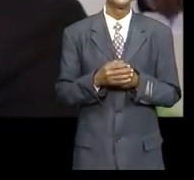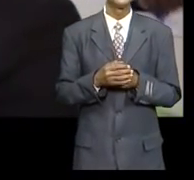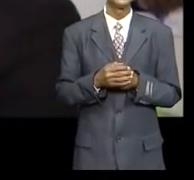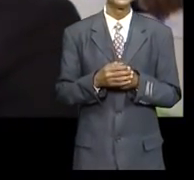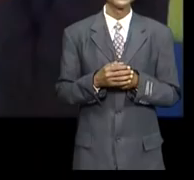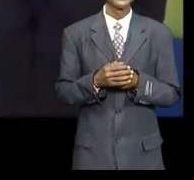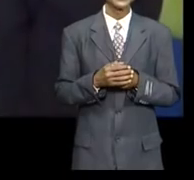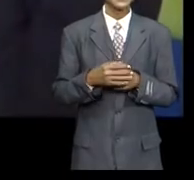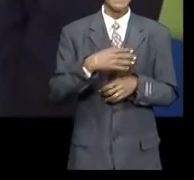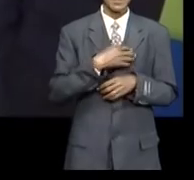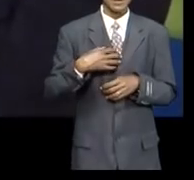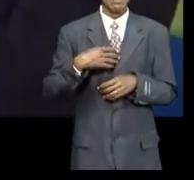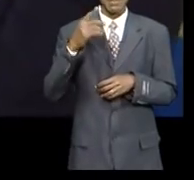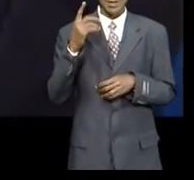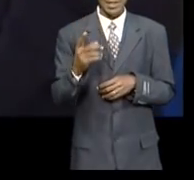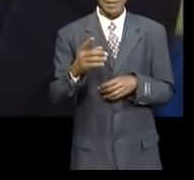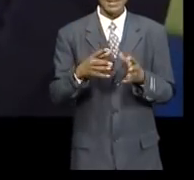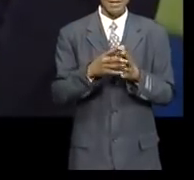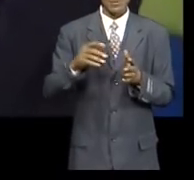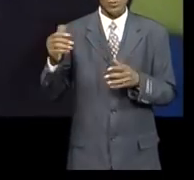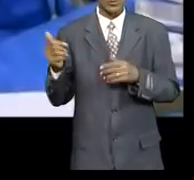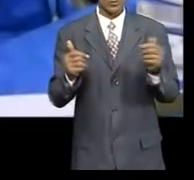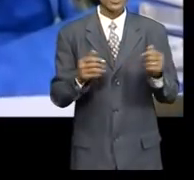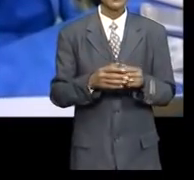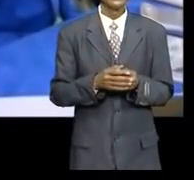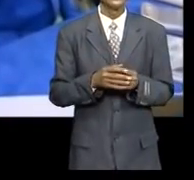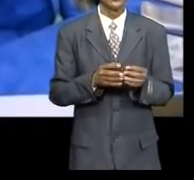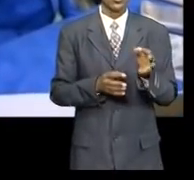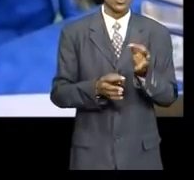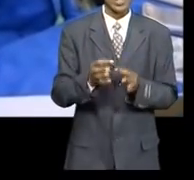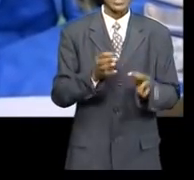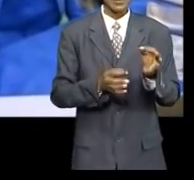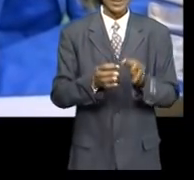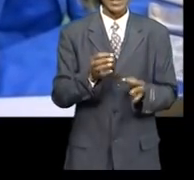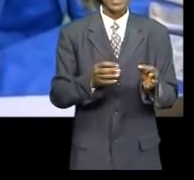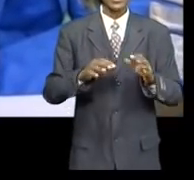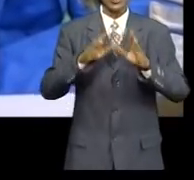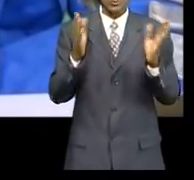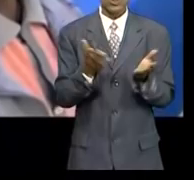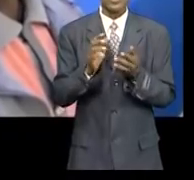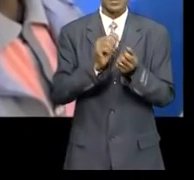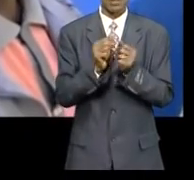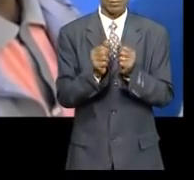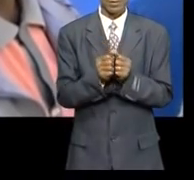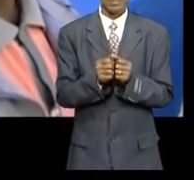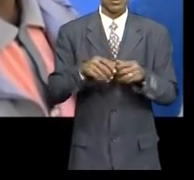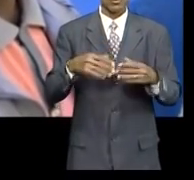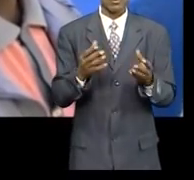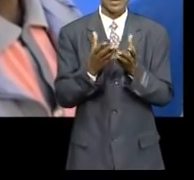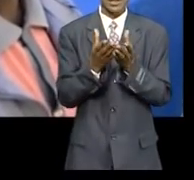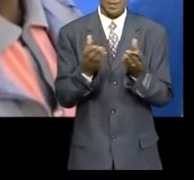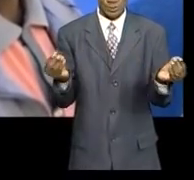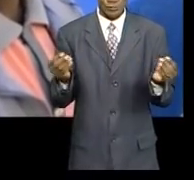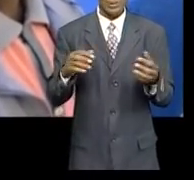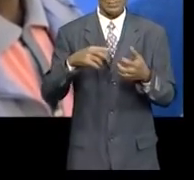tous experts, ont tous démontré les dimensions de cette réforme foncière dans la résolution des conflits fonciers, que ce soit au niveau